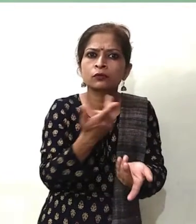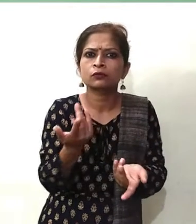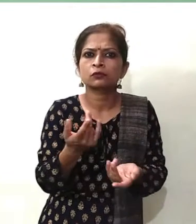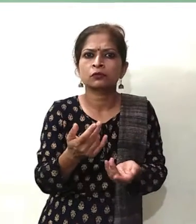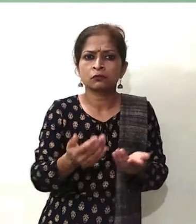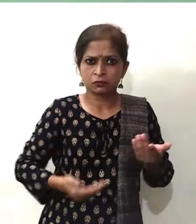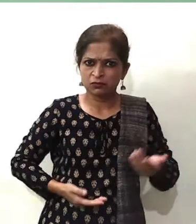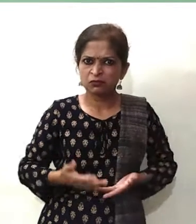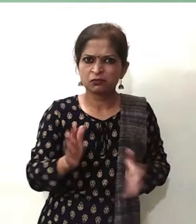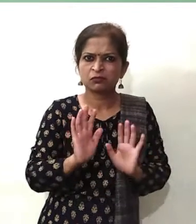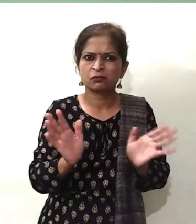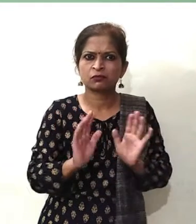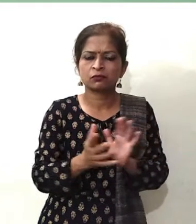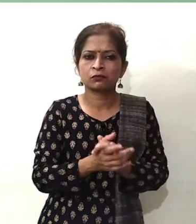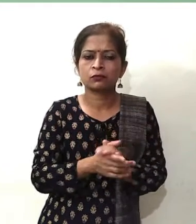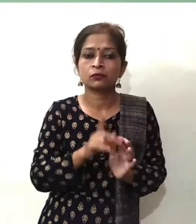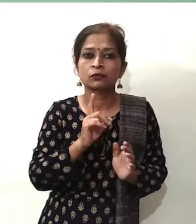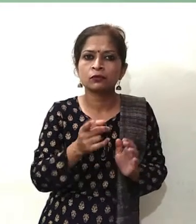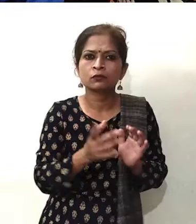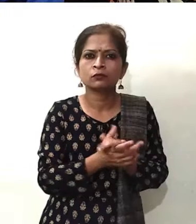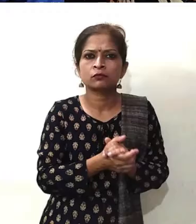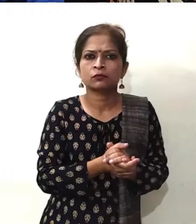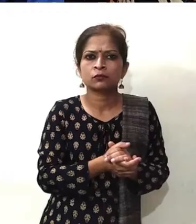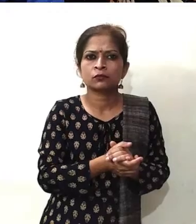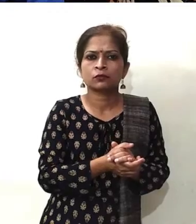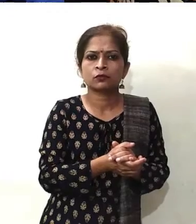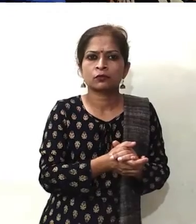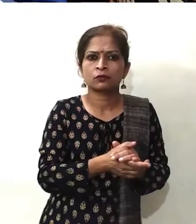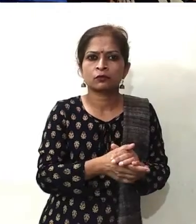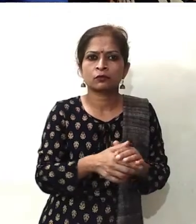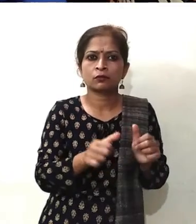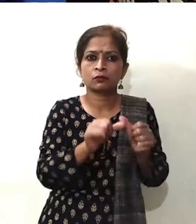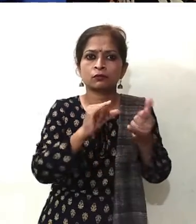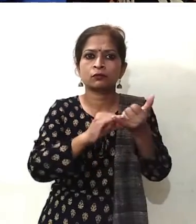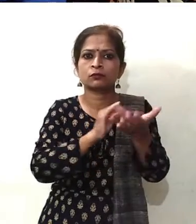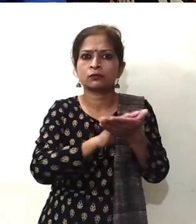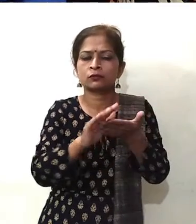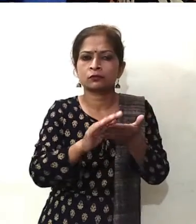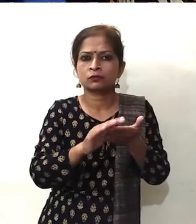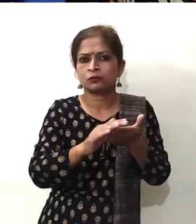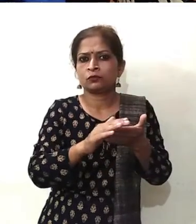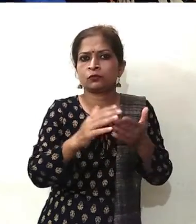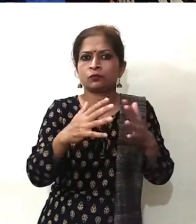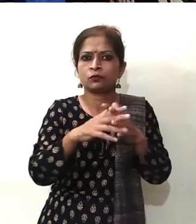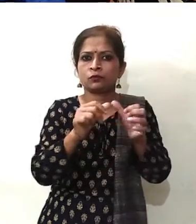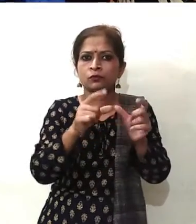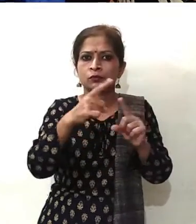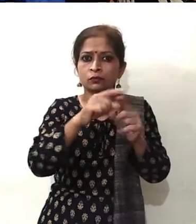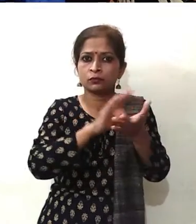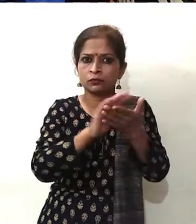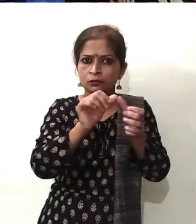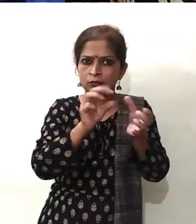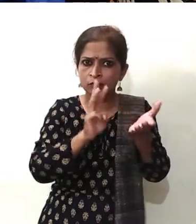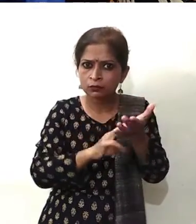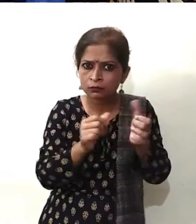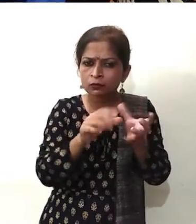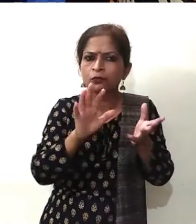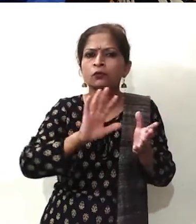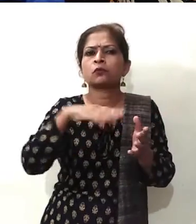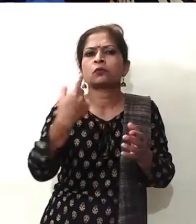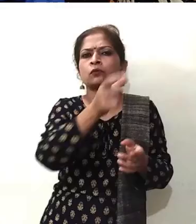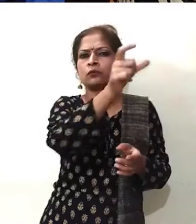था, ये हार चुके थे। अश्वत्थामा, कृपाचार्य और कुछ लोग बच गए